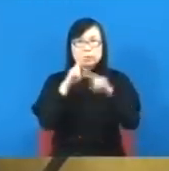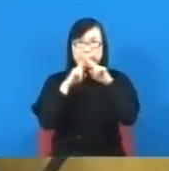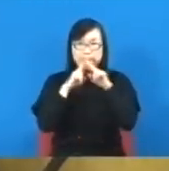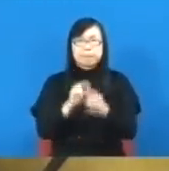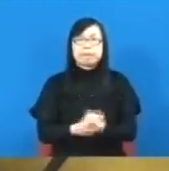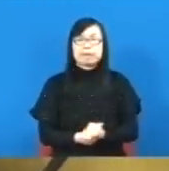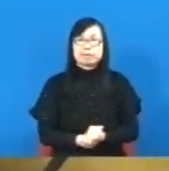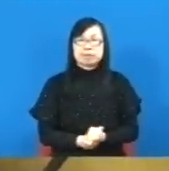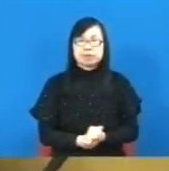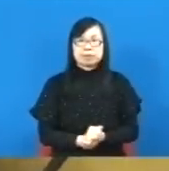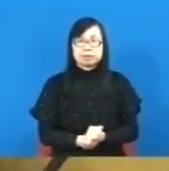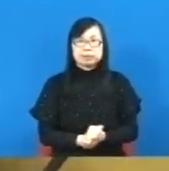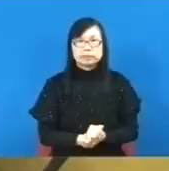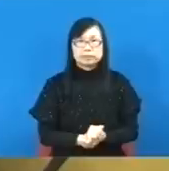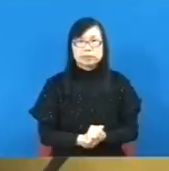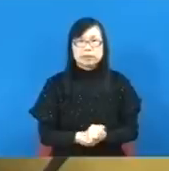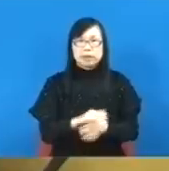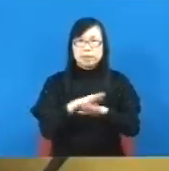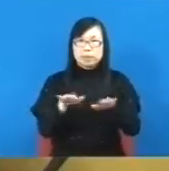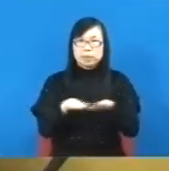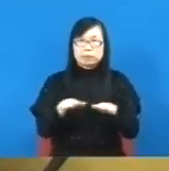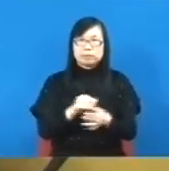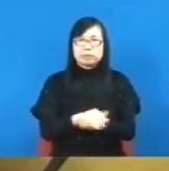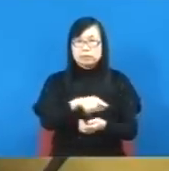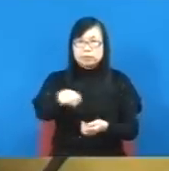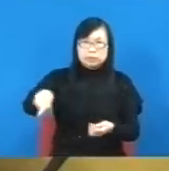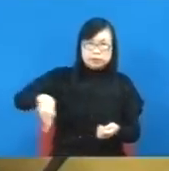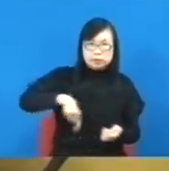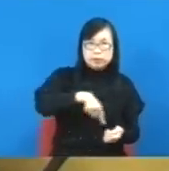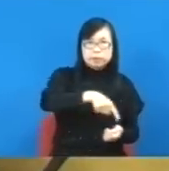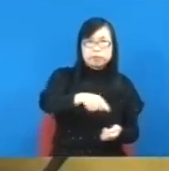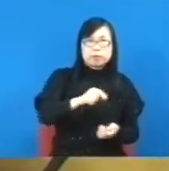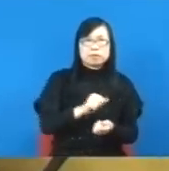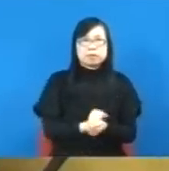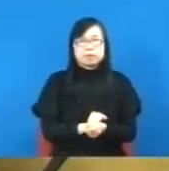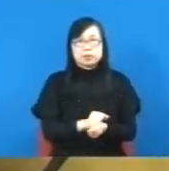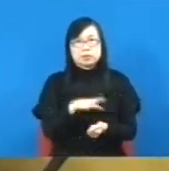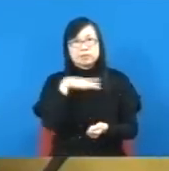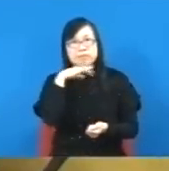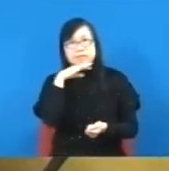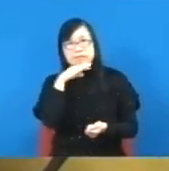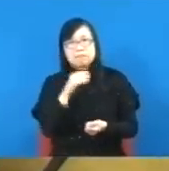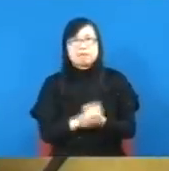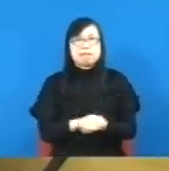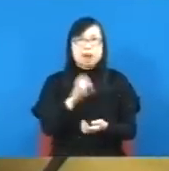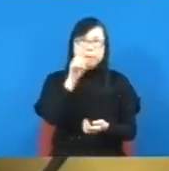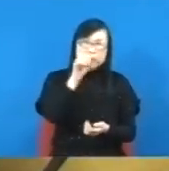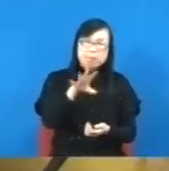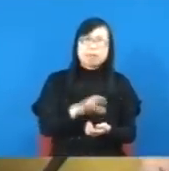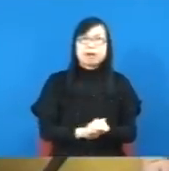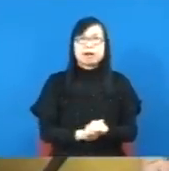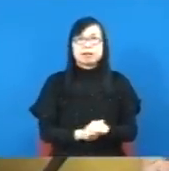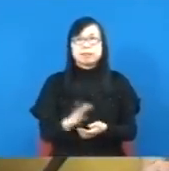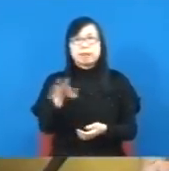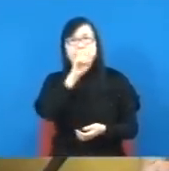啲喺一般嘅場合咧都會。有做媒啊，或者俾 Q 噶。 喂，但係其實嗰啲撇，